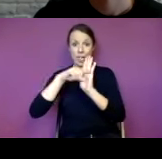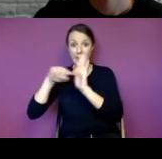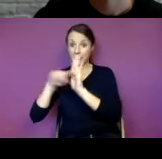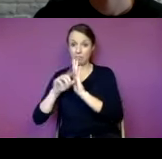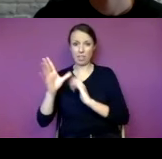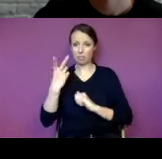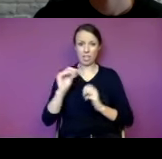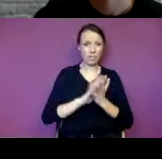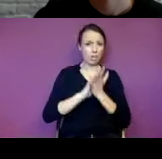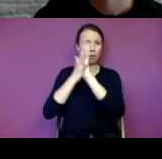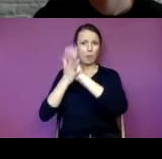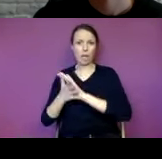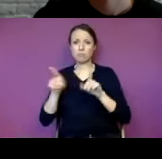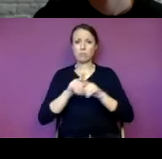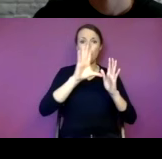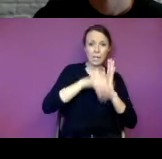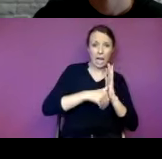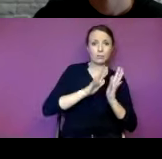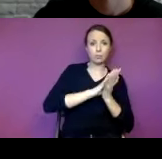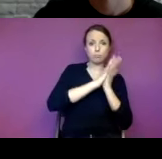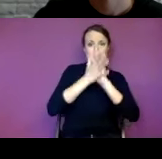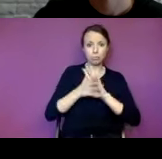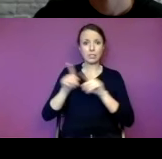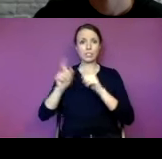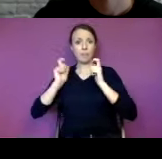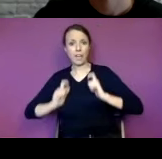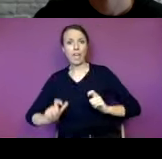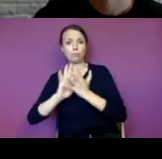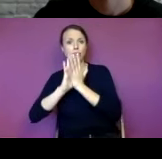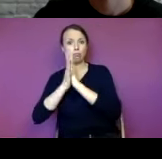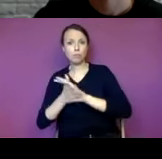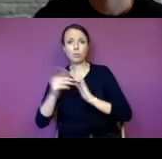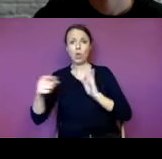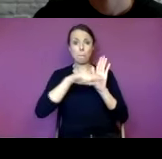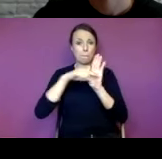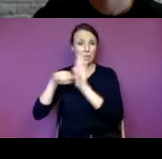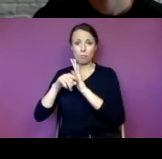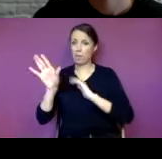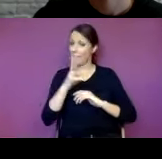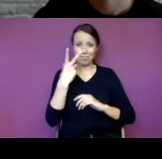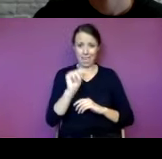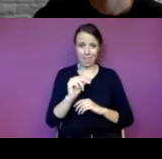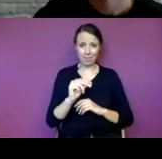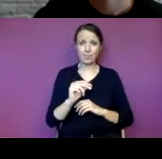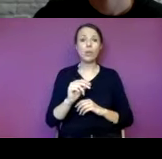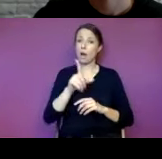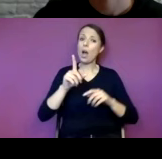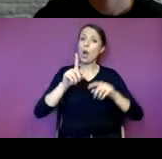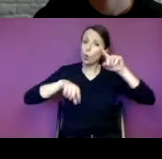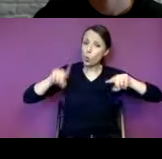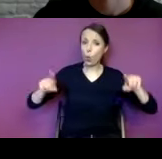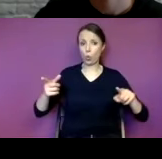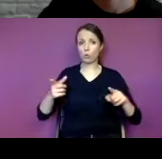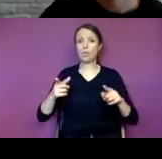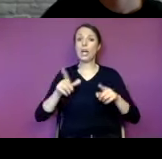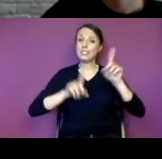miejska, i wiejska. Myślę, że ma różne odcienie i zostały, i niektóre